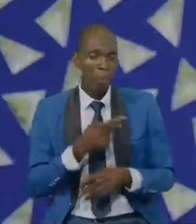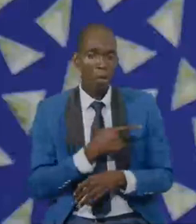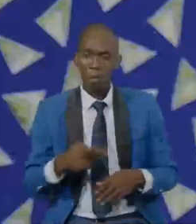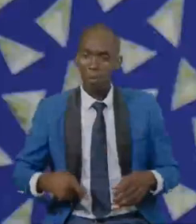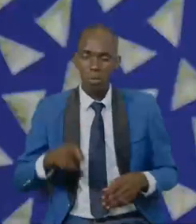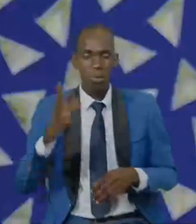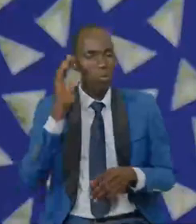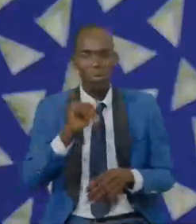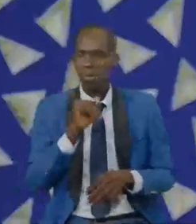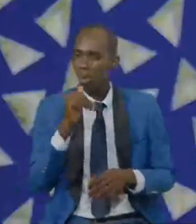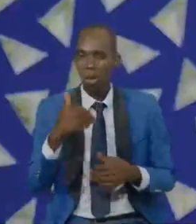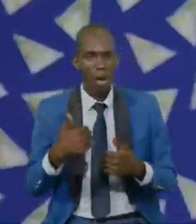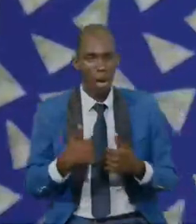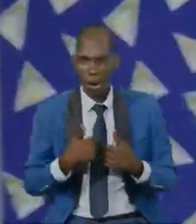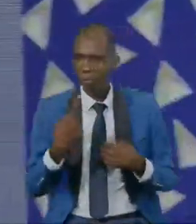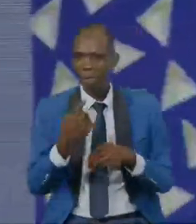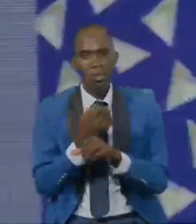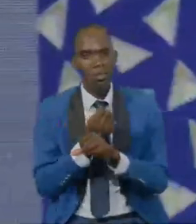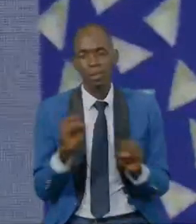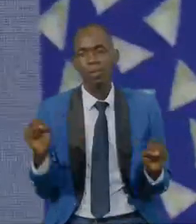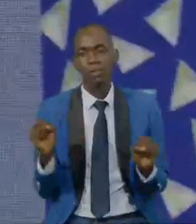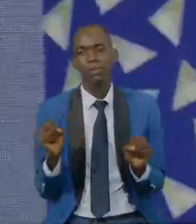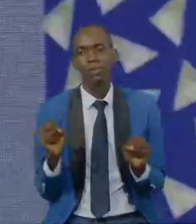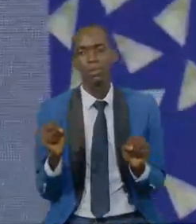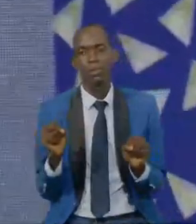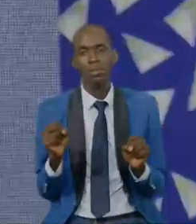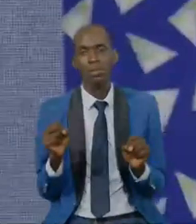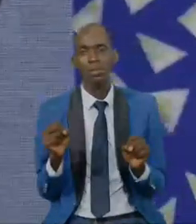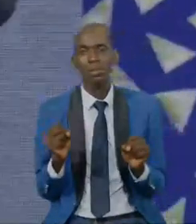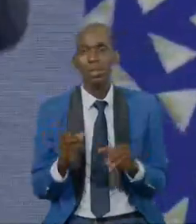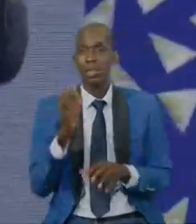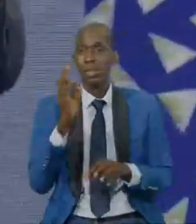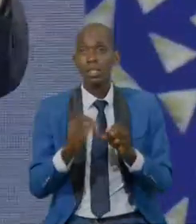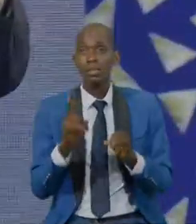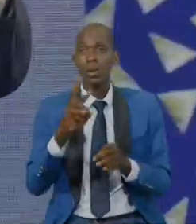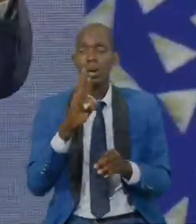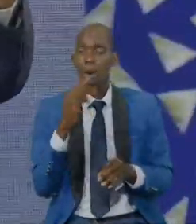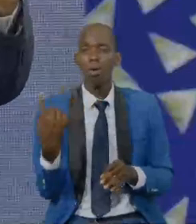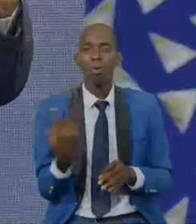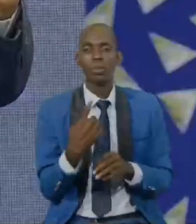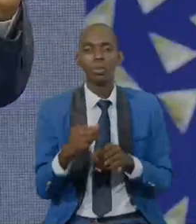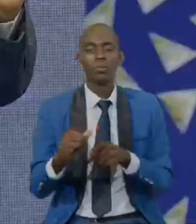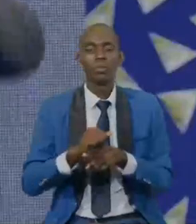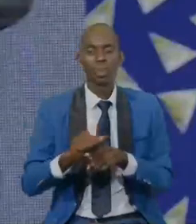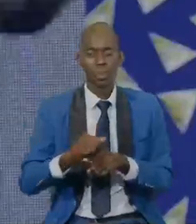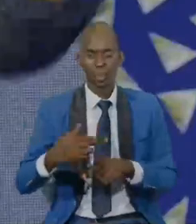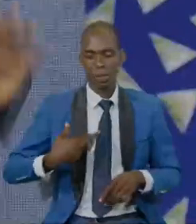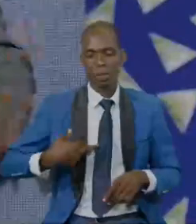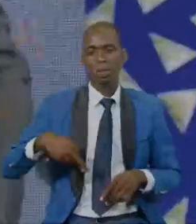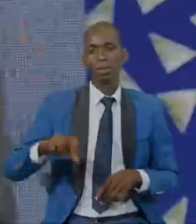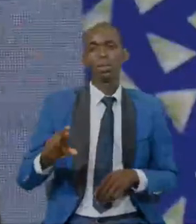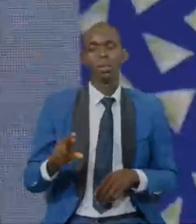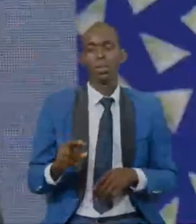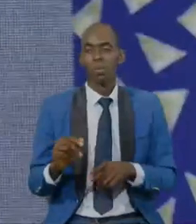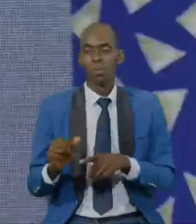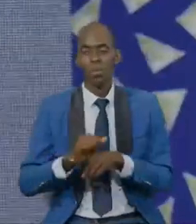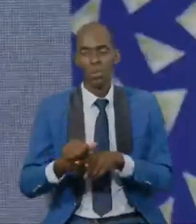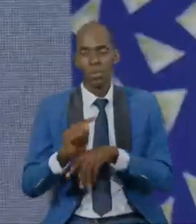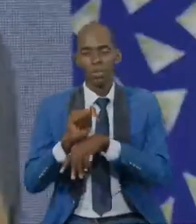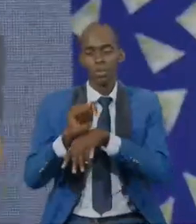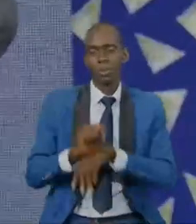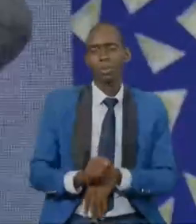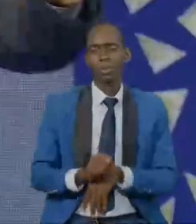the salvation. Si tu n'as pas le prince, tu n'auras pas le salut. If you're only religious, si tu es seulement tu es religieux, religious, tu